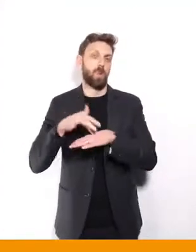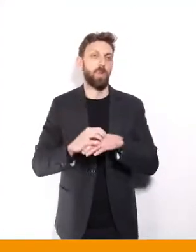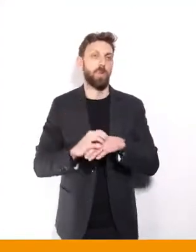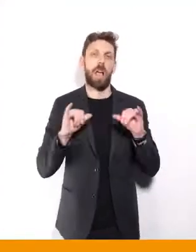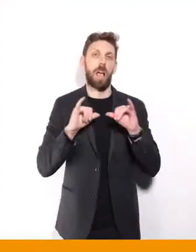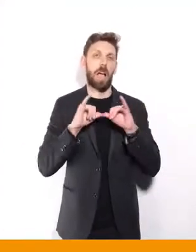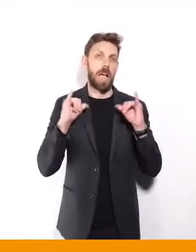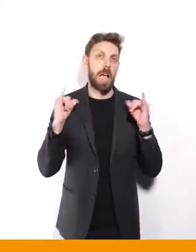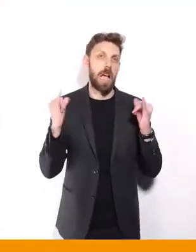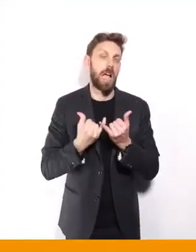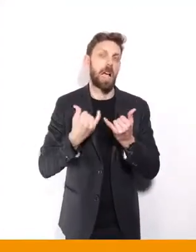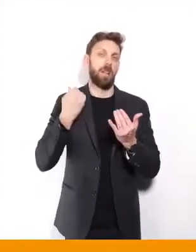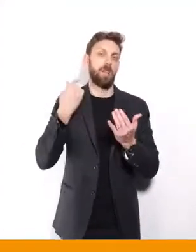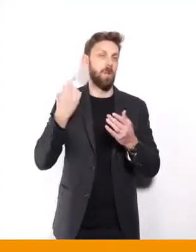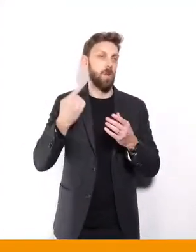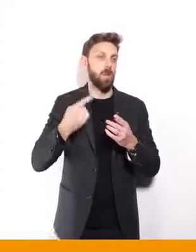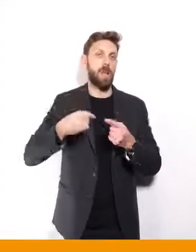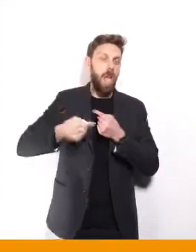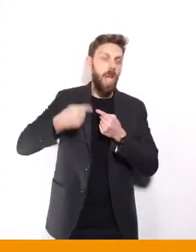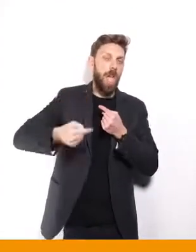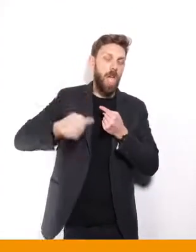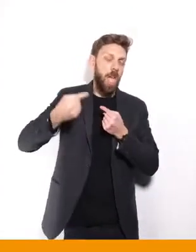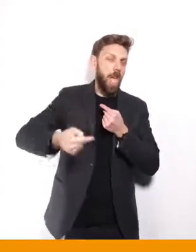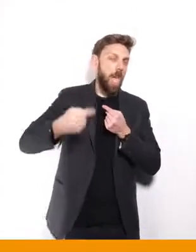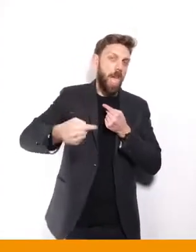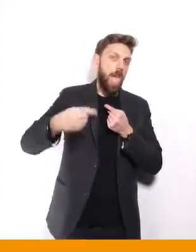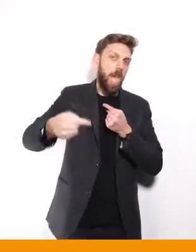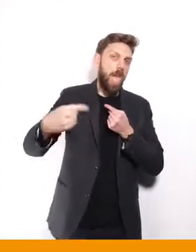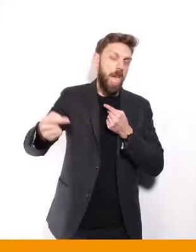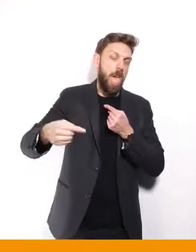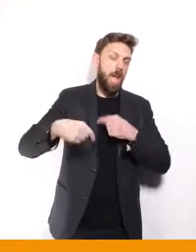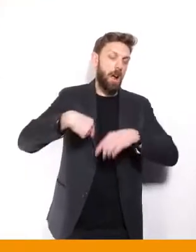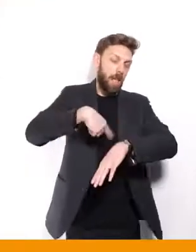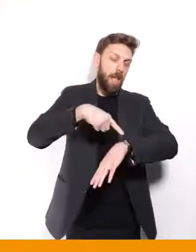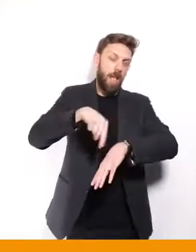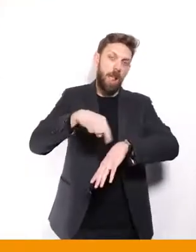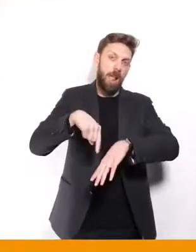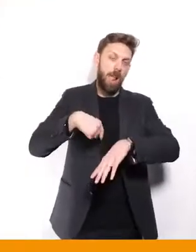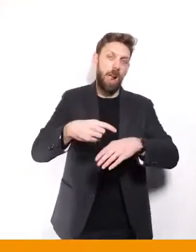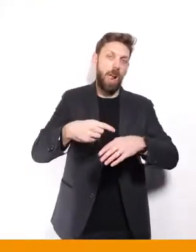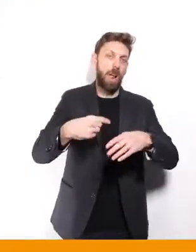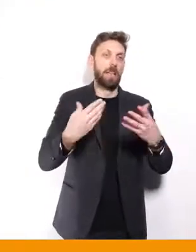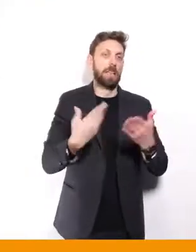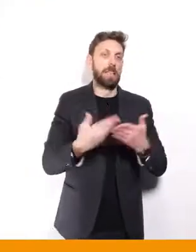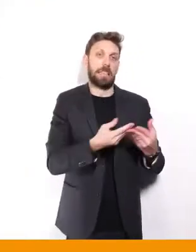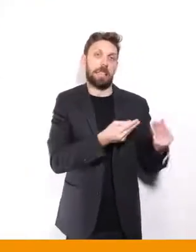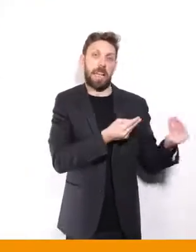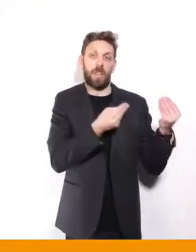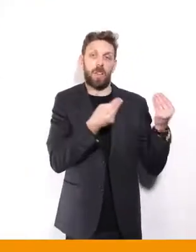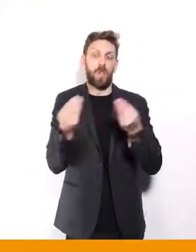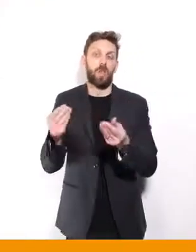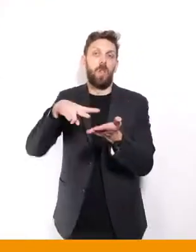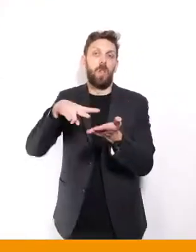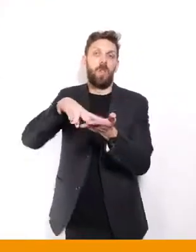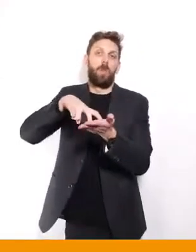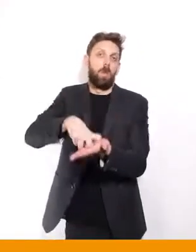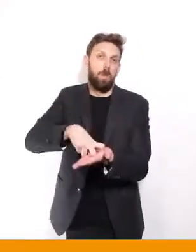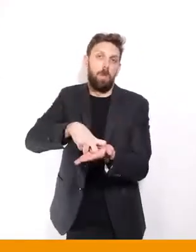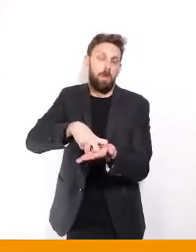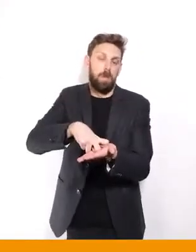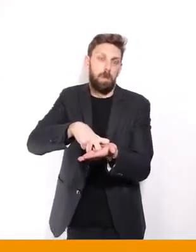de réunions interminables, répétitives, qui souvent épuisent l'ensemble des représentants associatifs, surtout quand ils